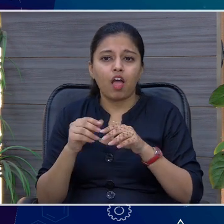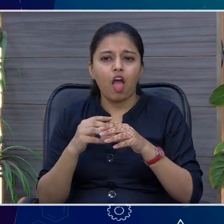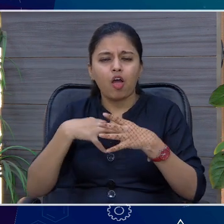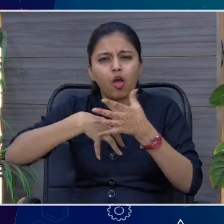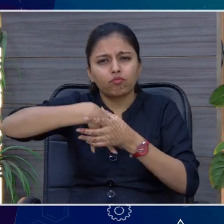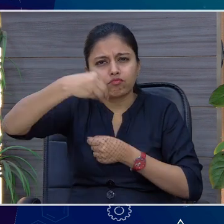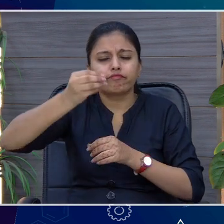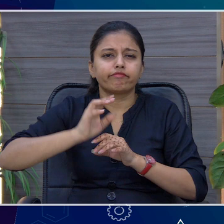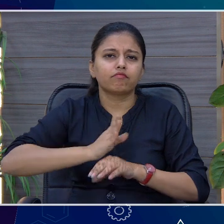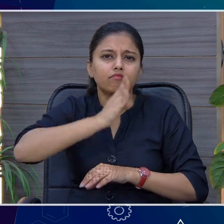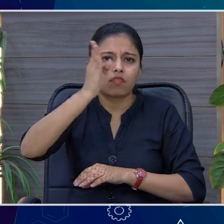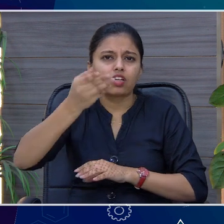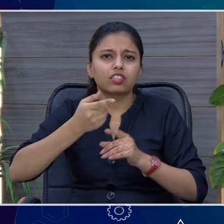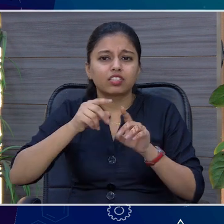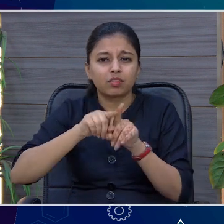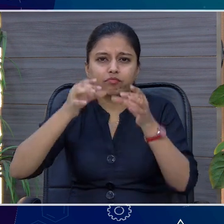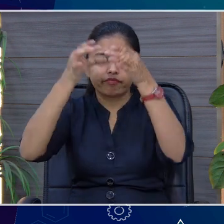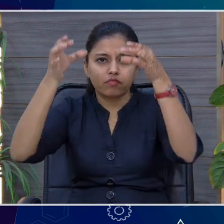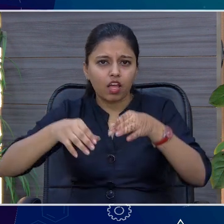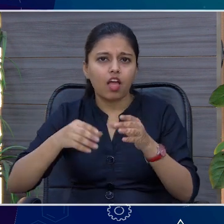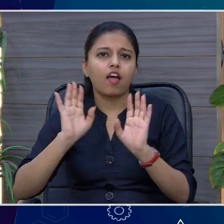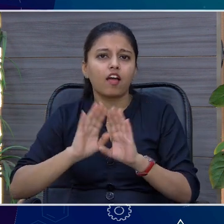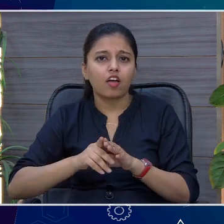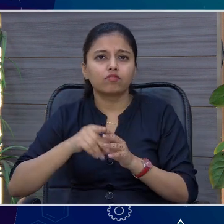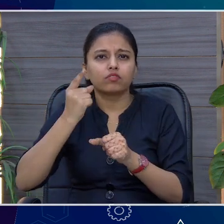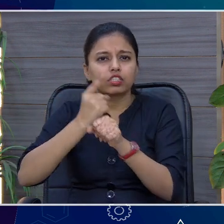भी